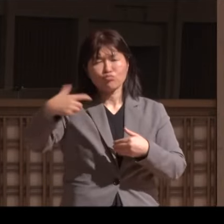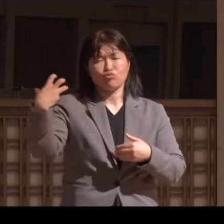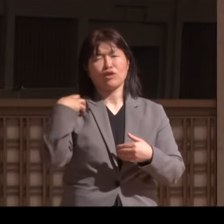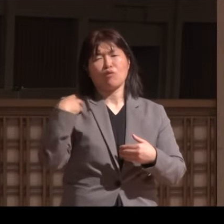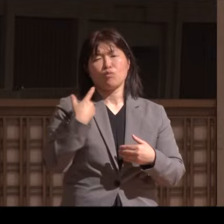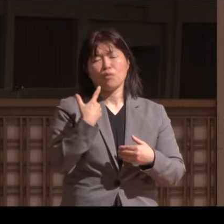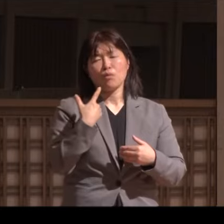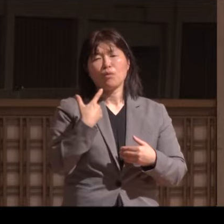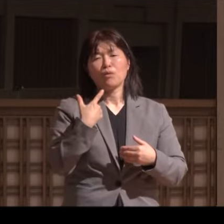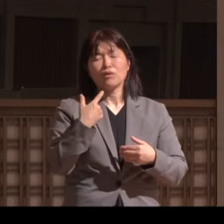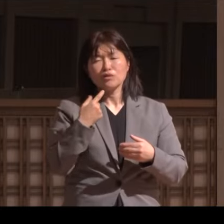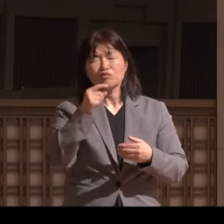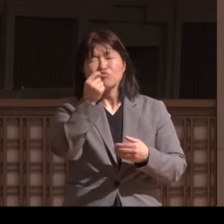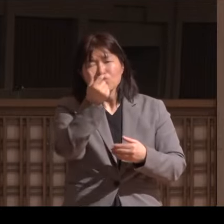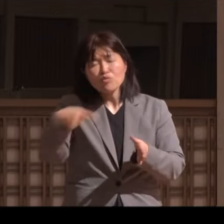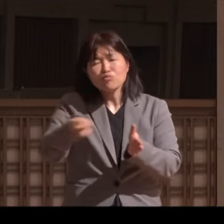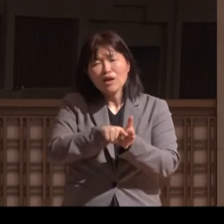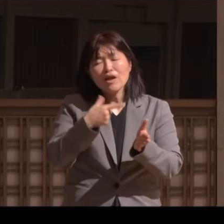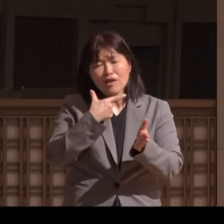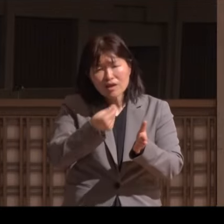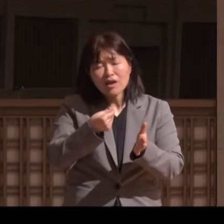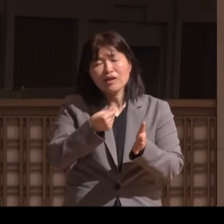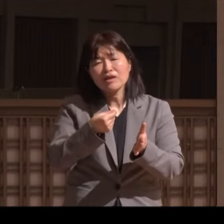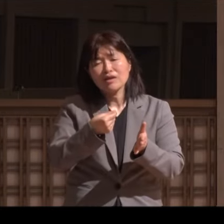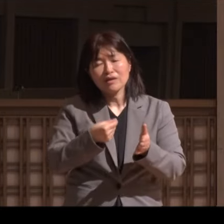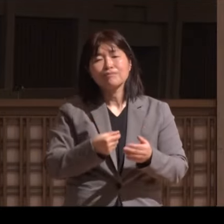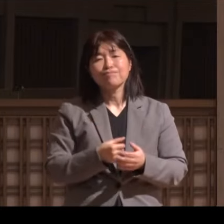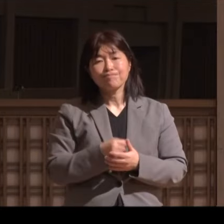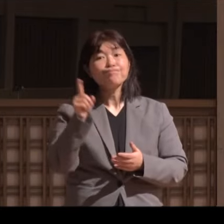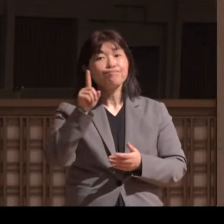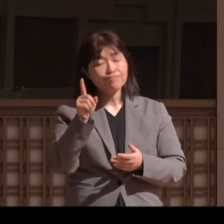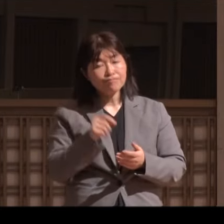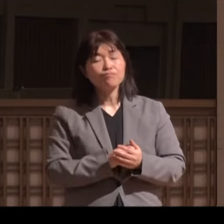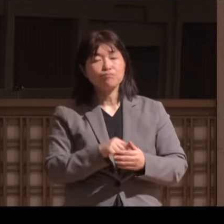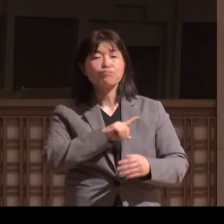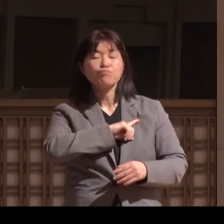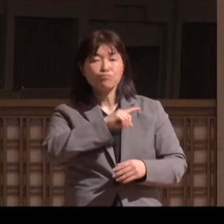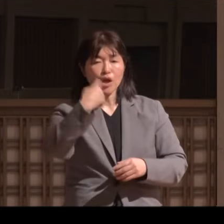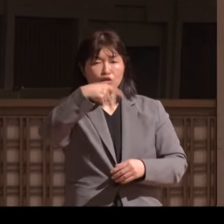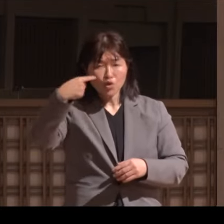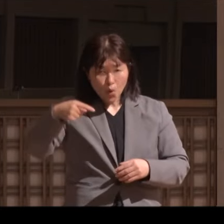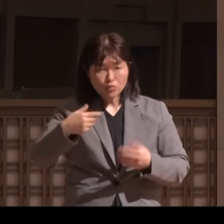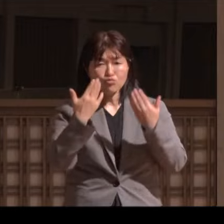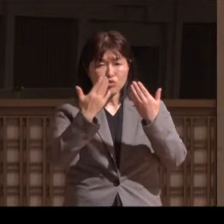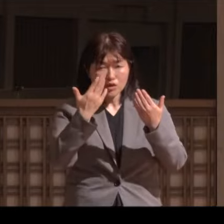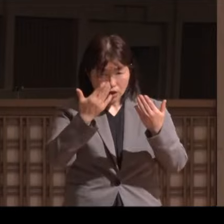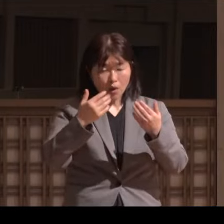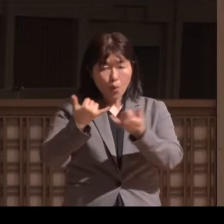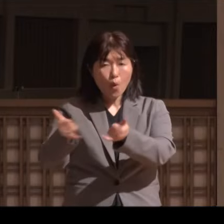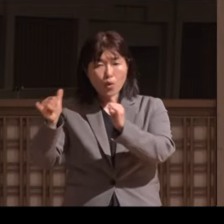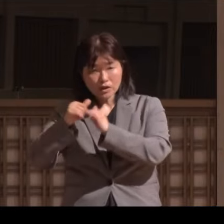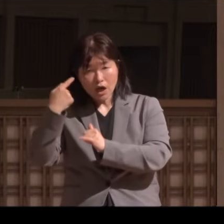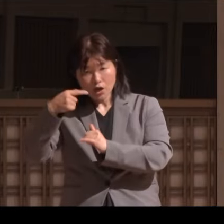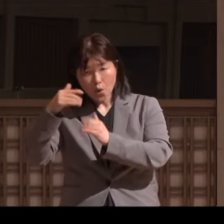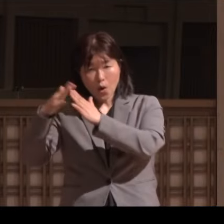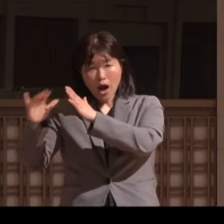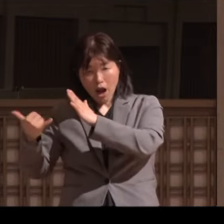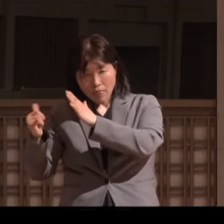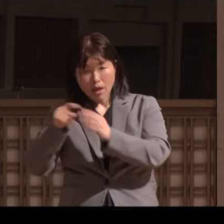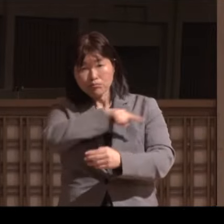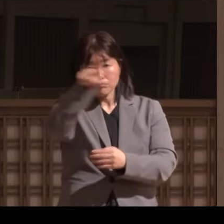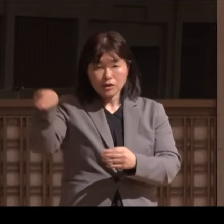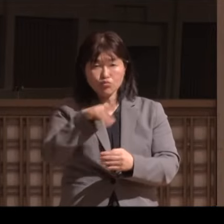ましてちょっとだけ付け加えることでまとめに変えさせていただきたいと思いますまず教育というのは学校教育と社会教育と家庭教育って